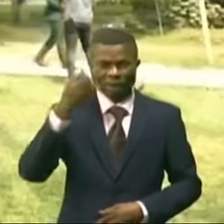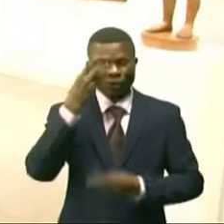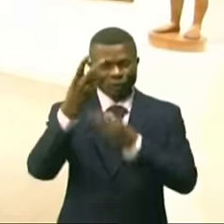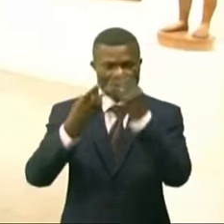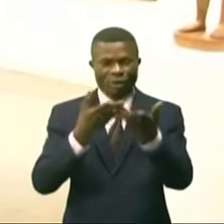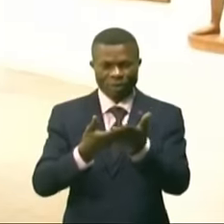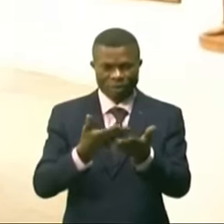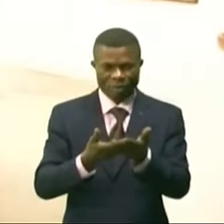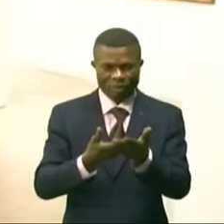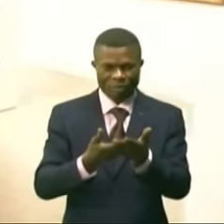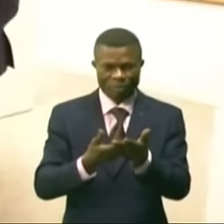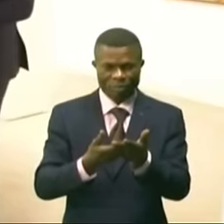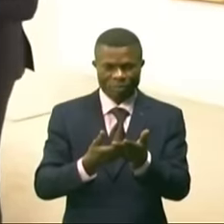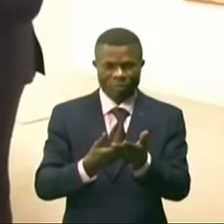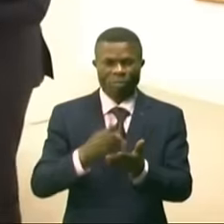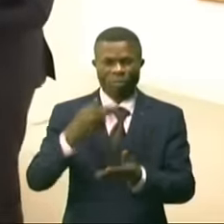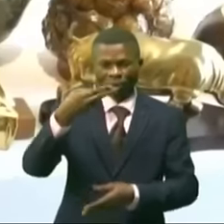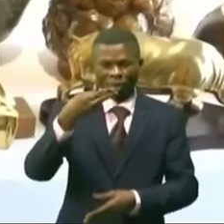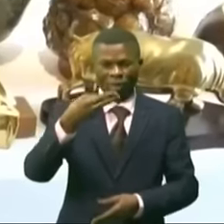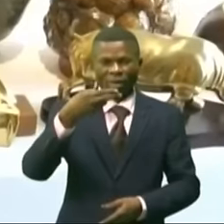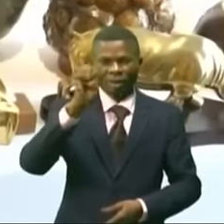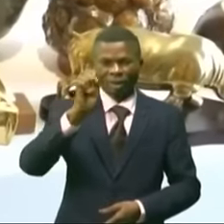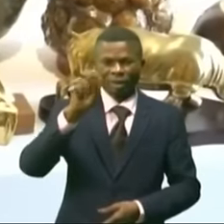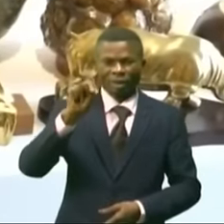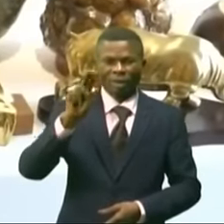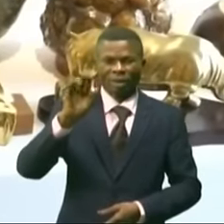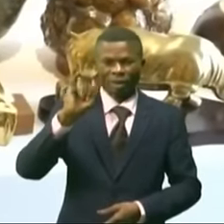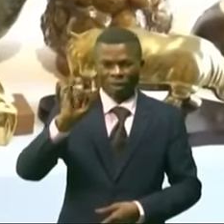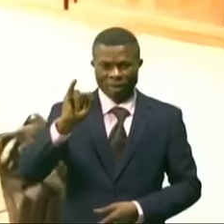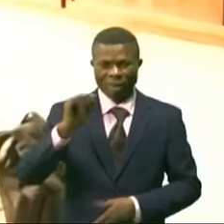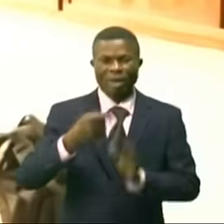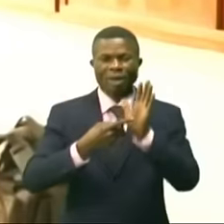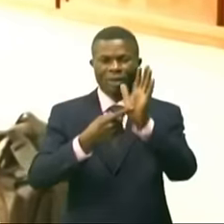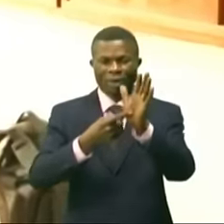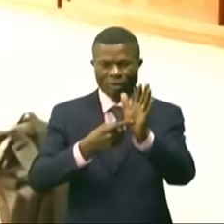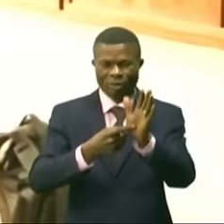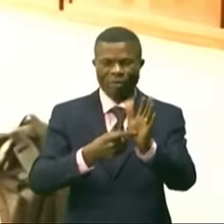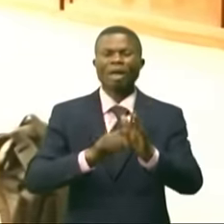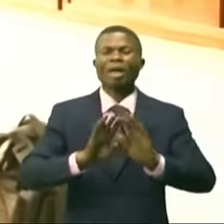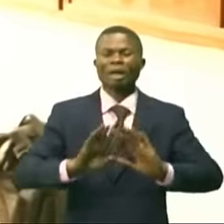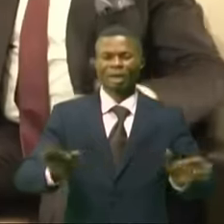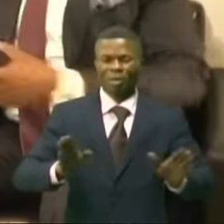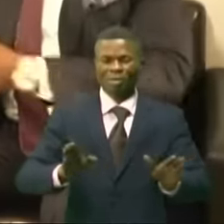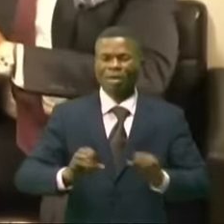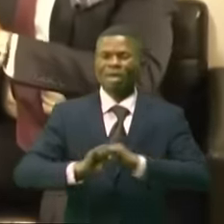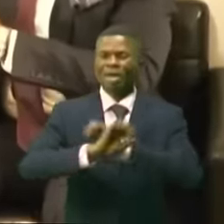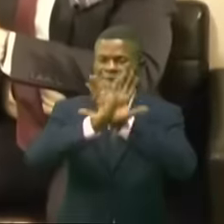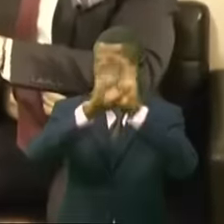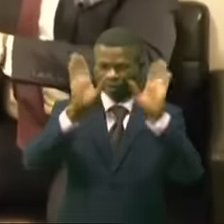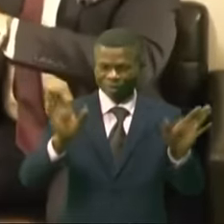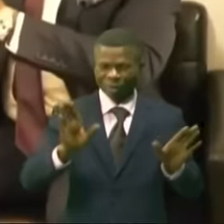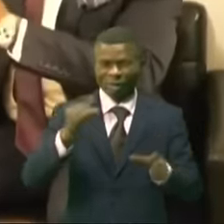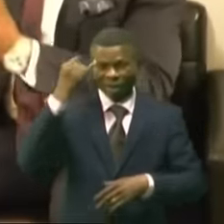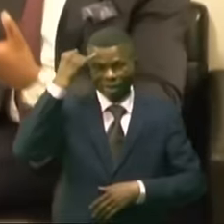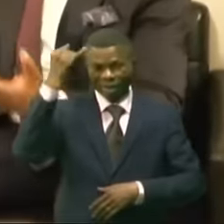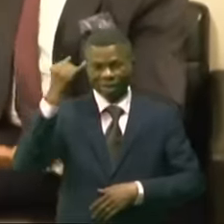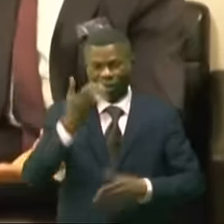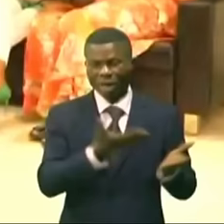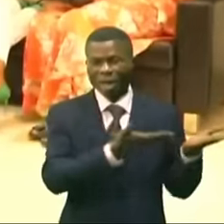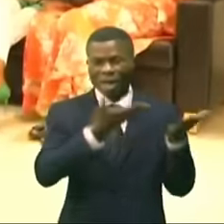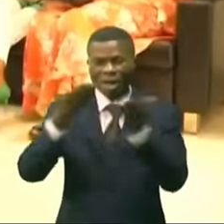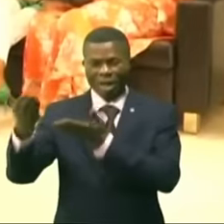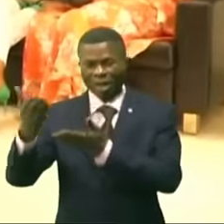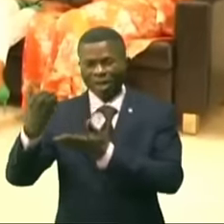beauart Henry Kalama Akouz qui s'est montré réceptif et ouvert quant à l'idée d'exporter ses